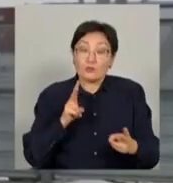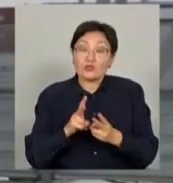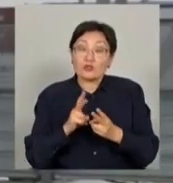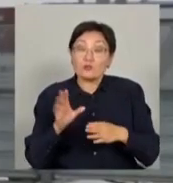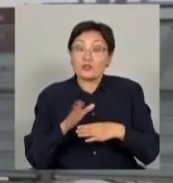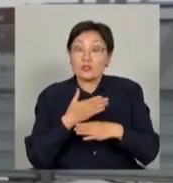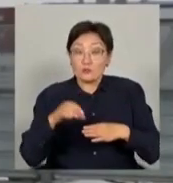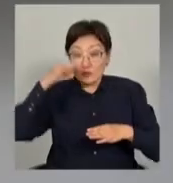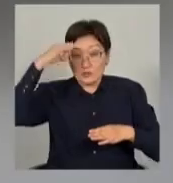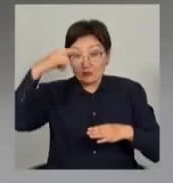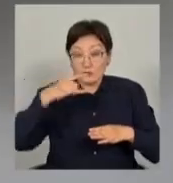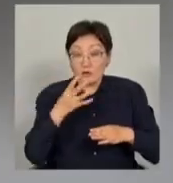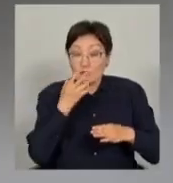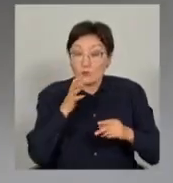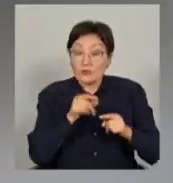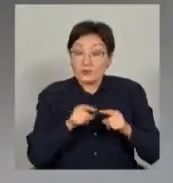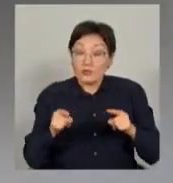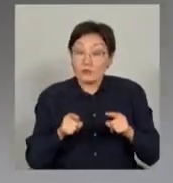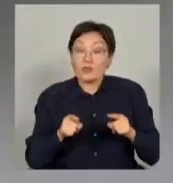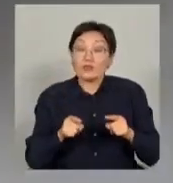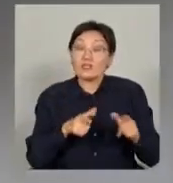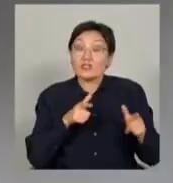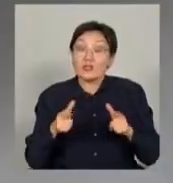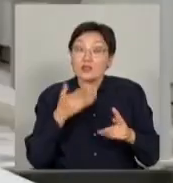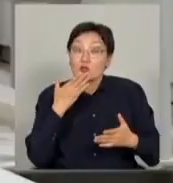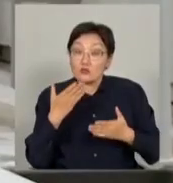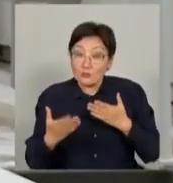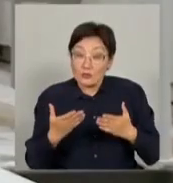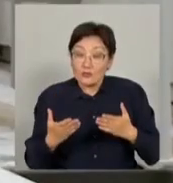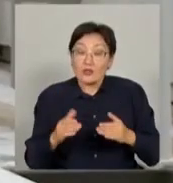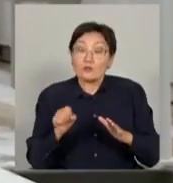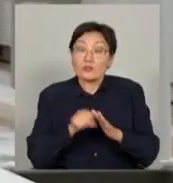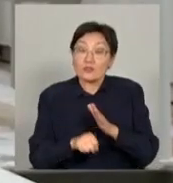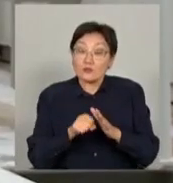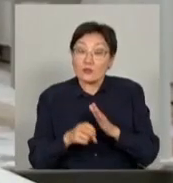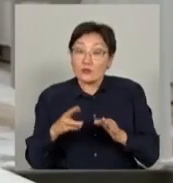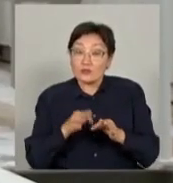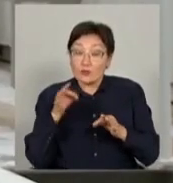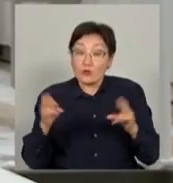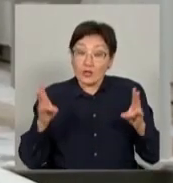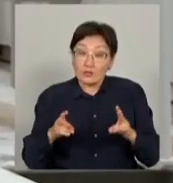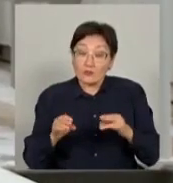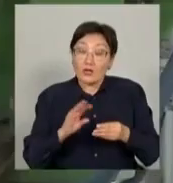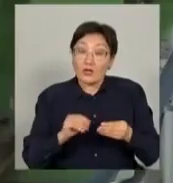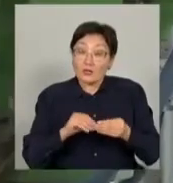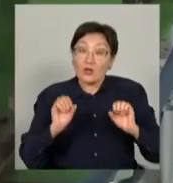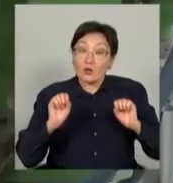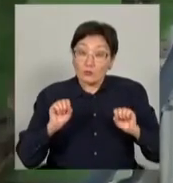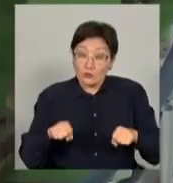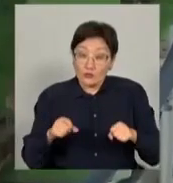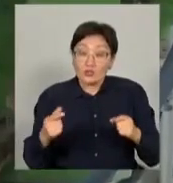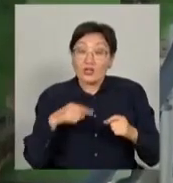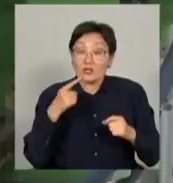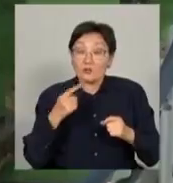Кездесуде бұдан бөлек еліміздің жылыту маусымына дайындығы сұралды. Энергетика министрі алдағы қыста бірқатар аймақта апат болуы мүмкін екенін